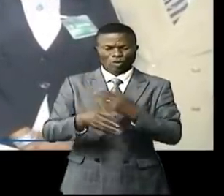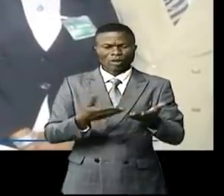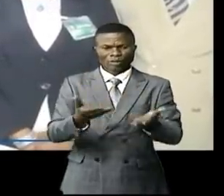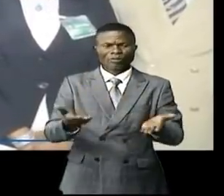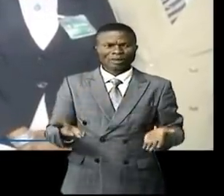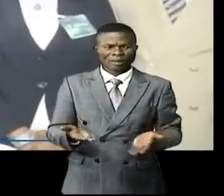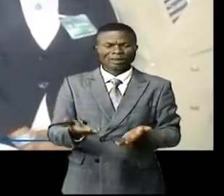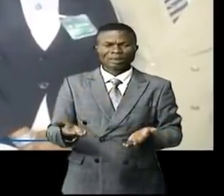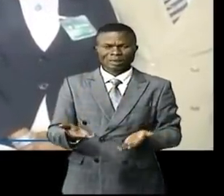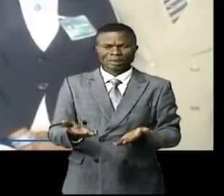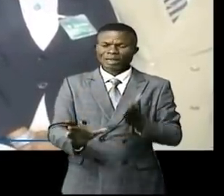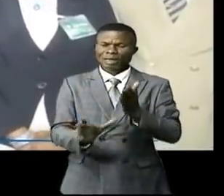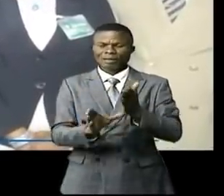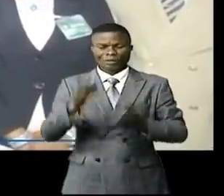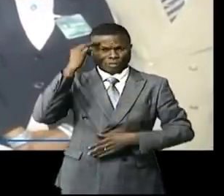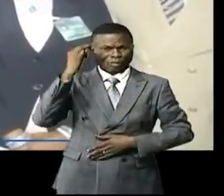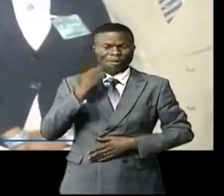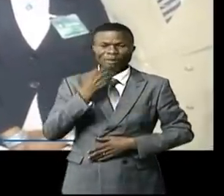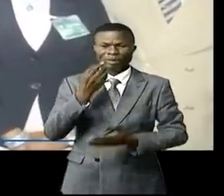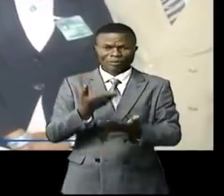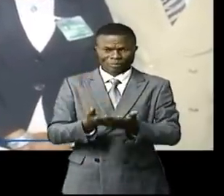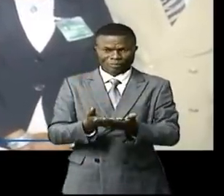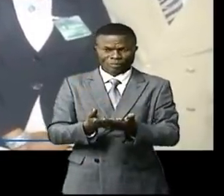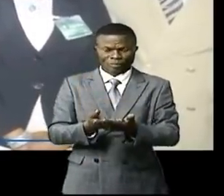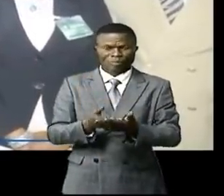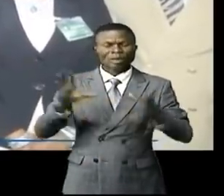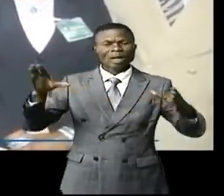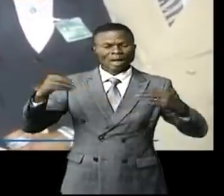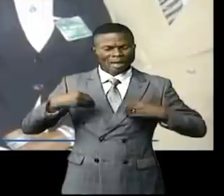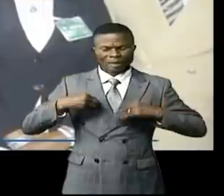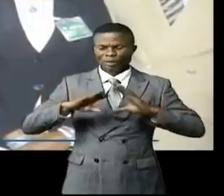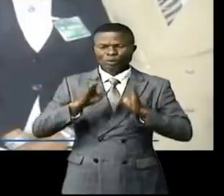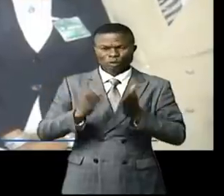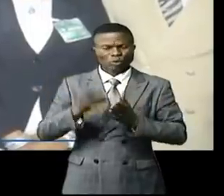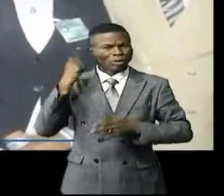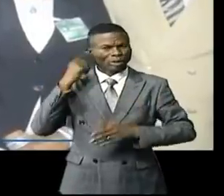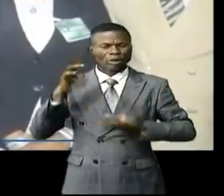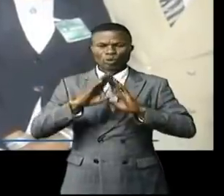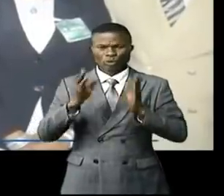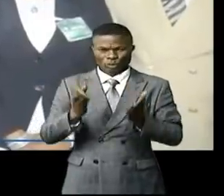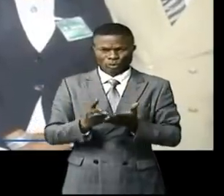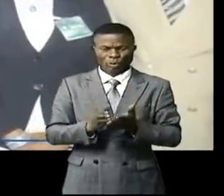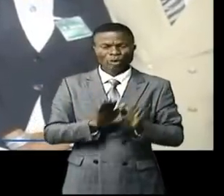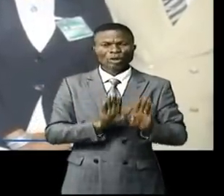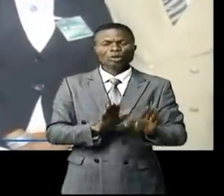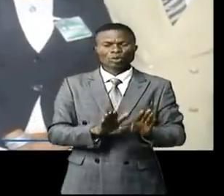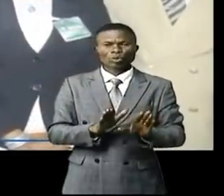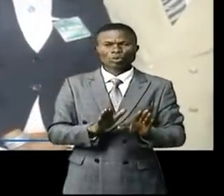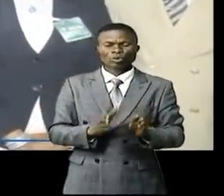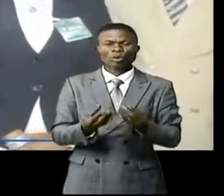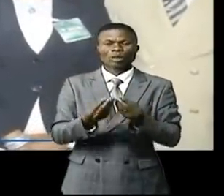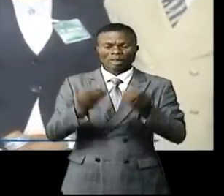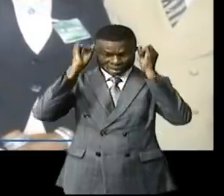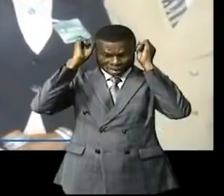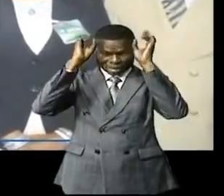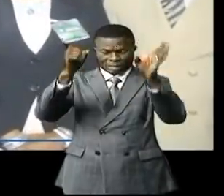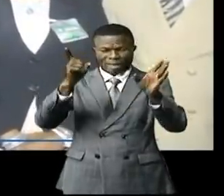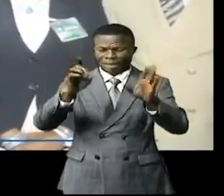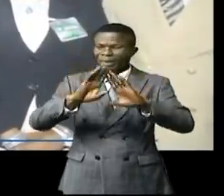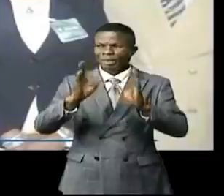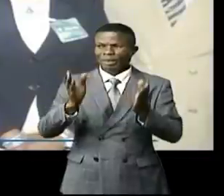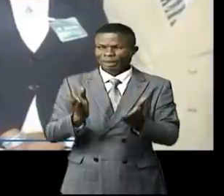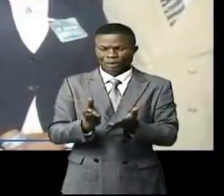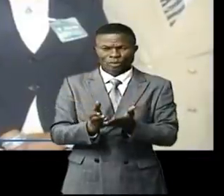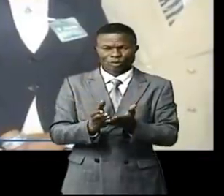le vice-ministre a dit. Il a été très réceptif et nous attendons son implication, son entière